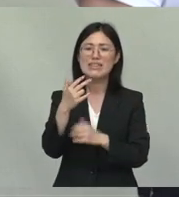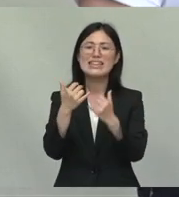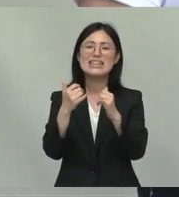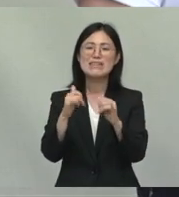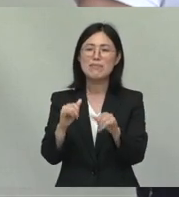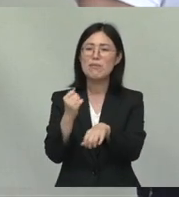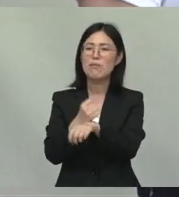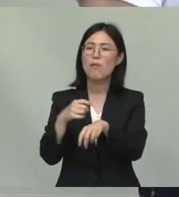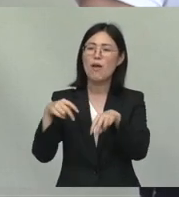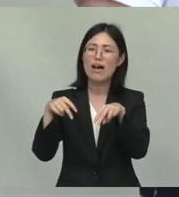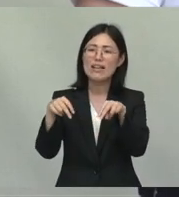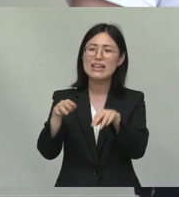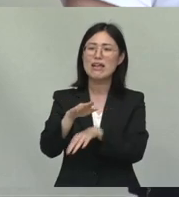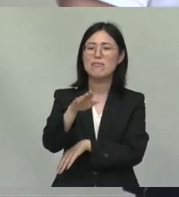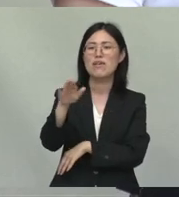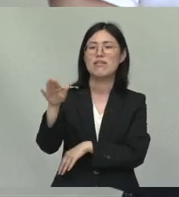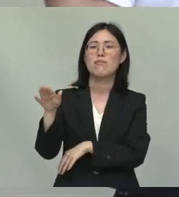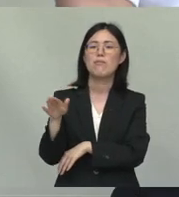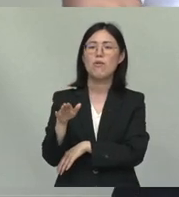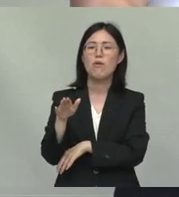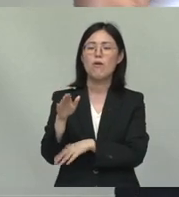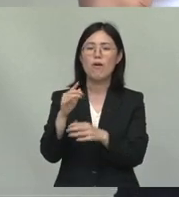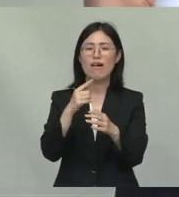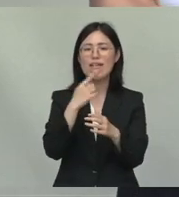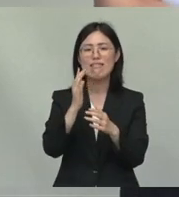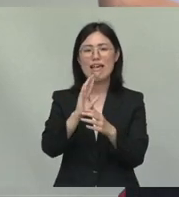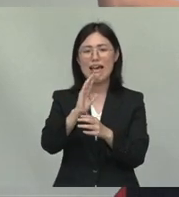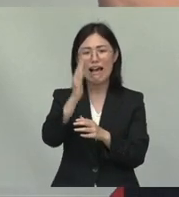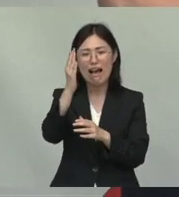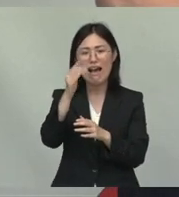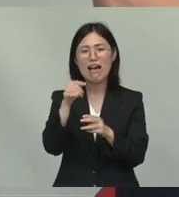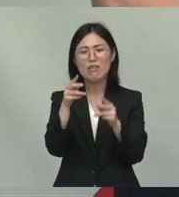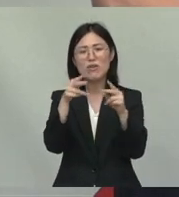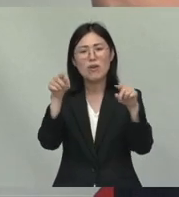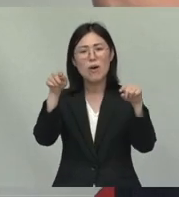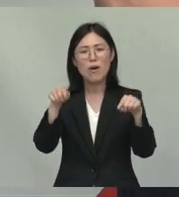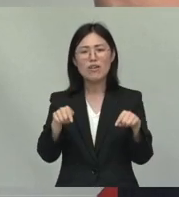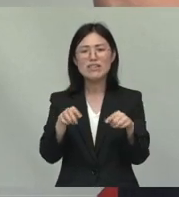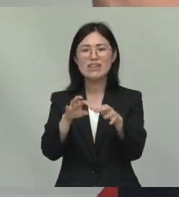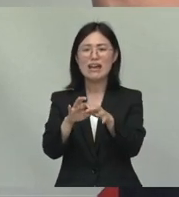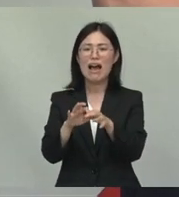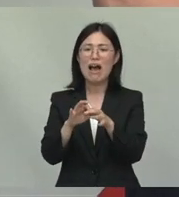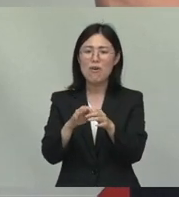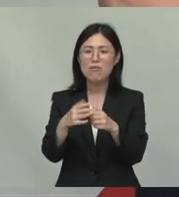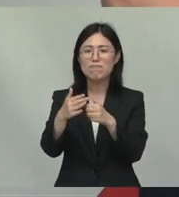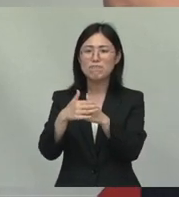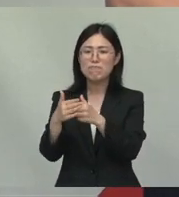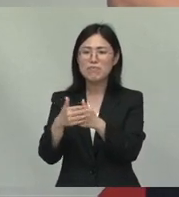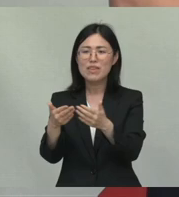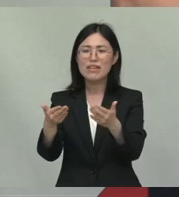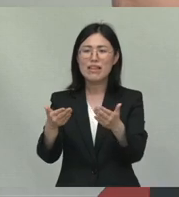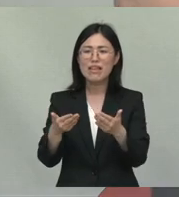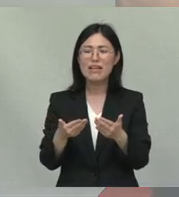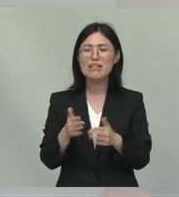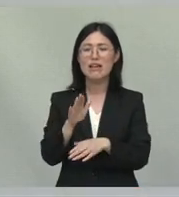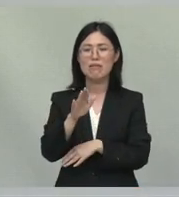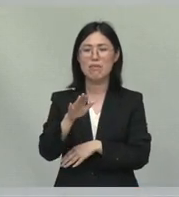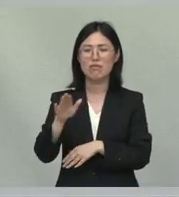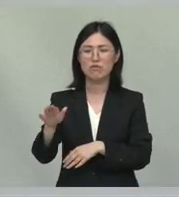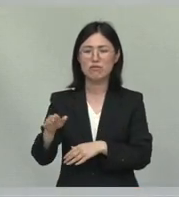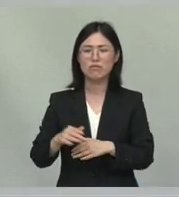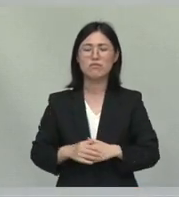の皆さんもこの聖火リレーセレブレーションに関わってこられた次第であります。その